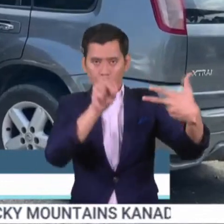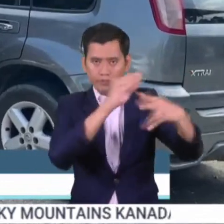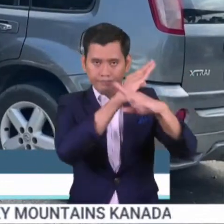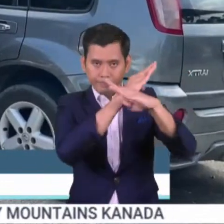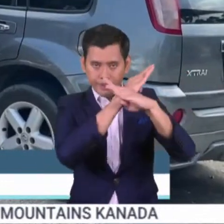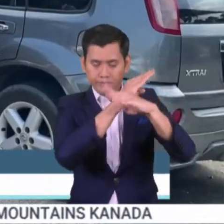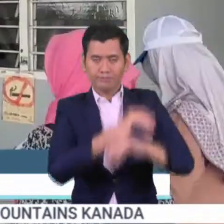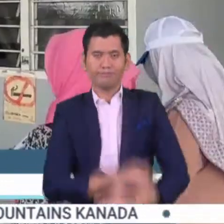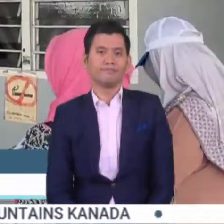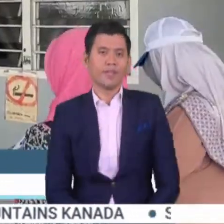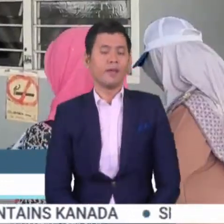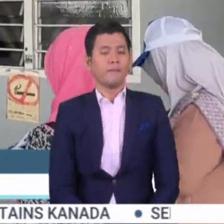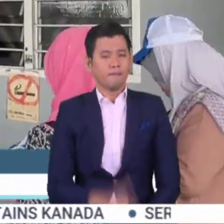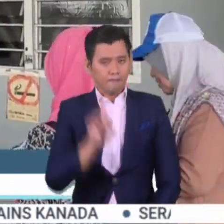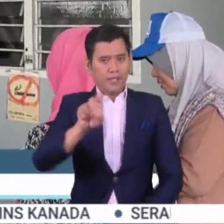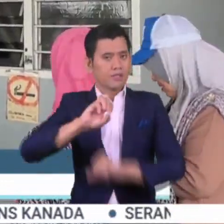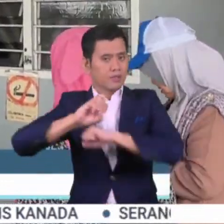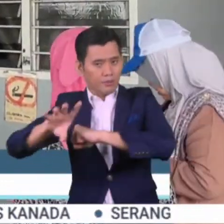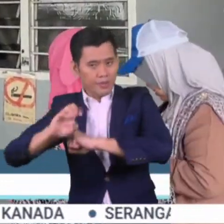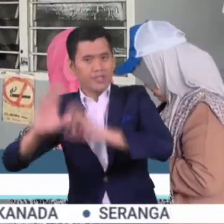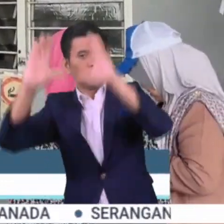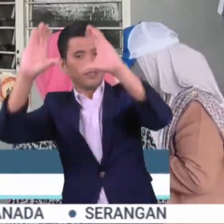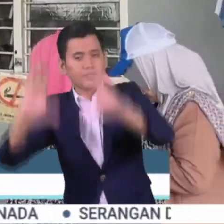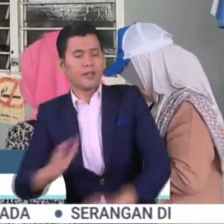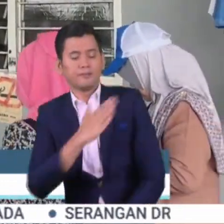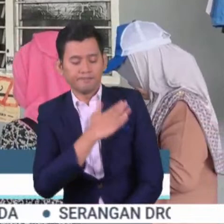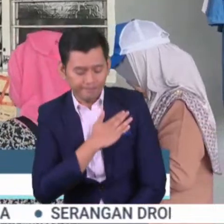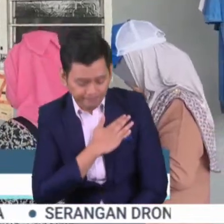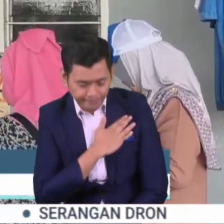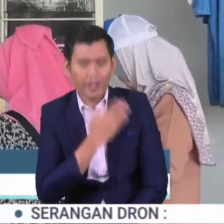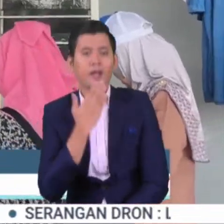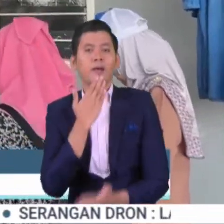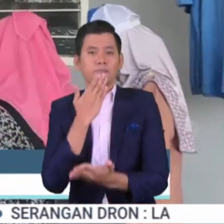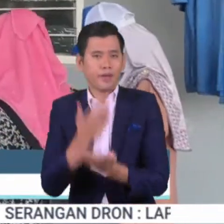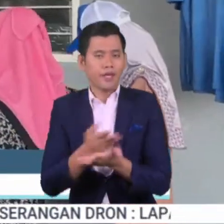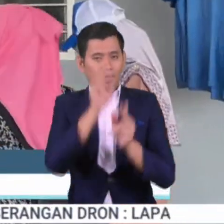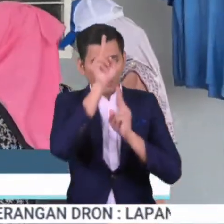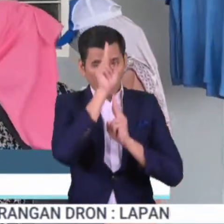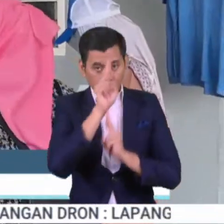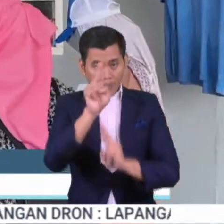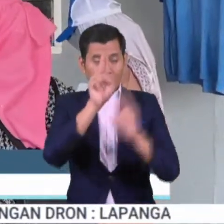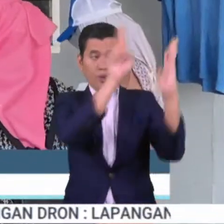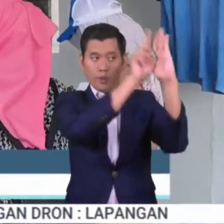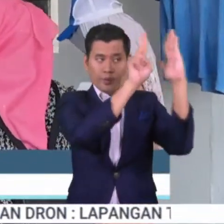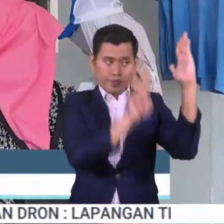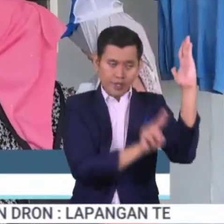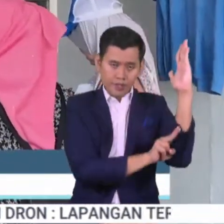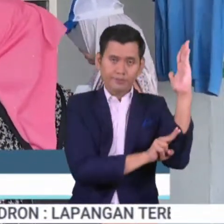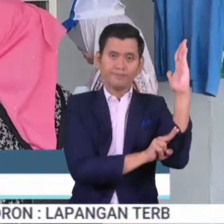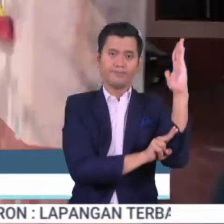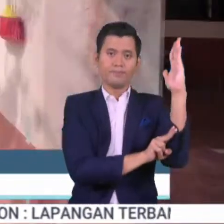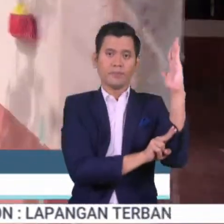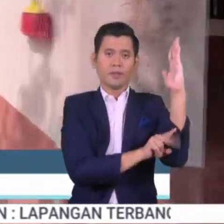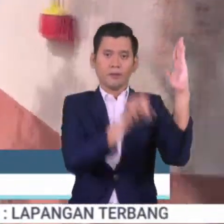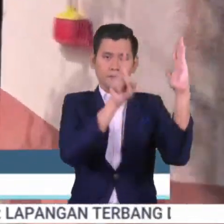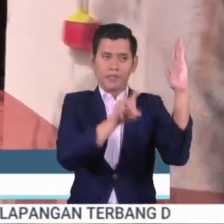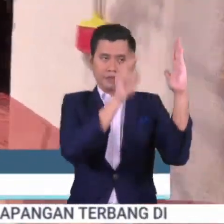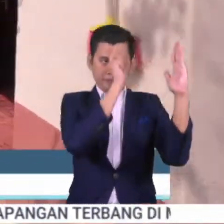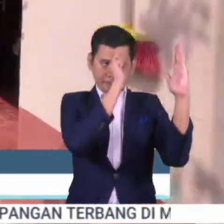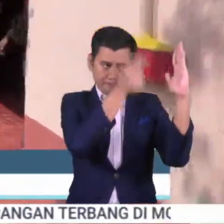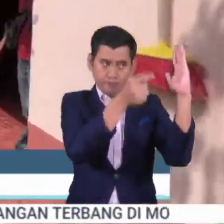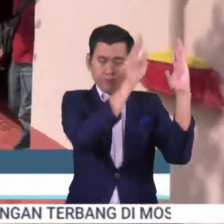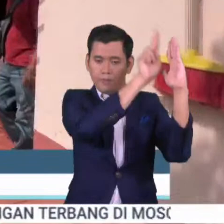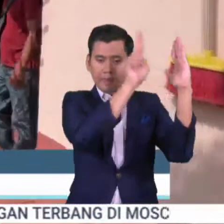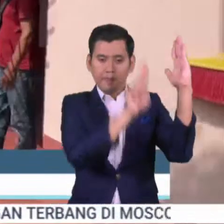Biarlah mereka berkempen dengan cara yang tertib dan juga menghormati undang-undang dan peraturan yang ada di negara